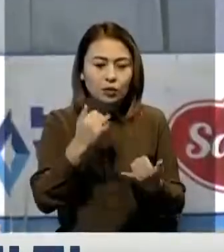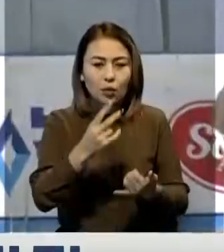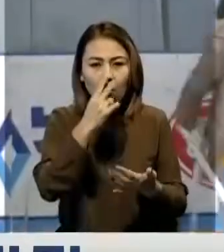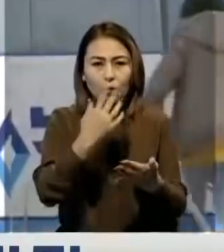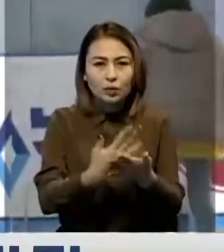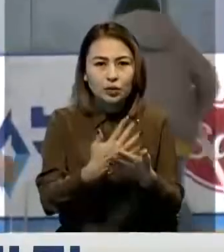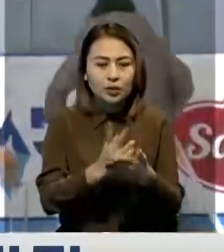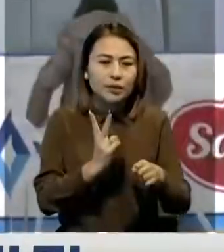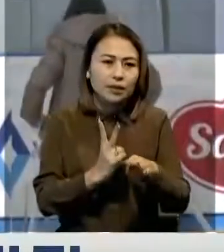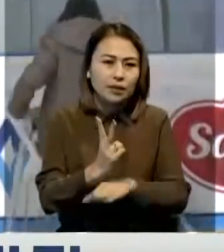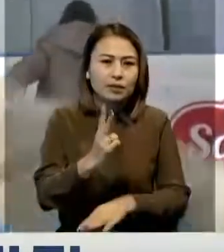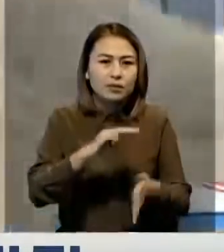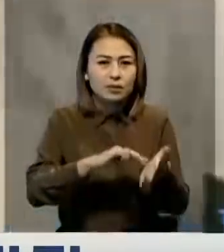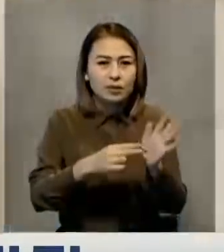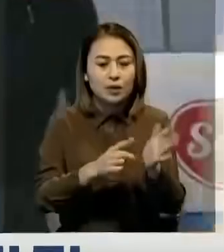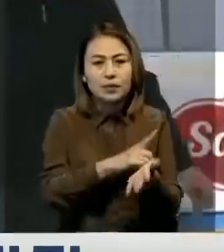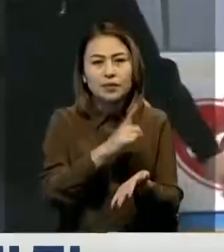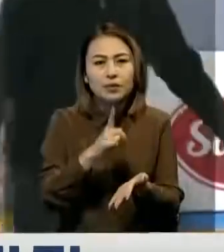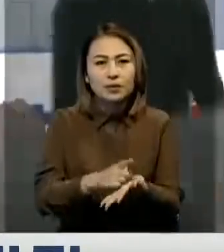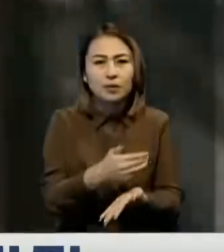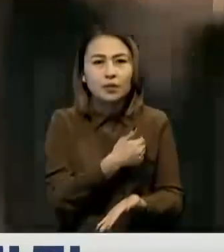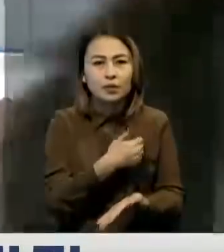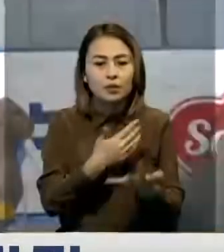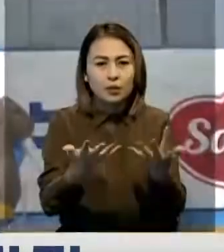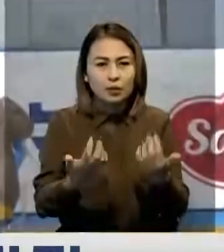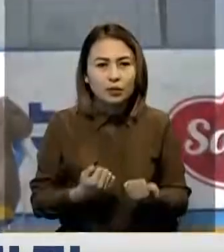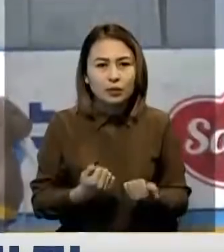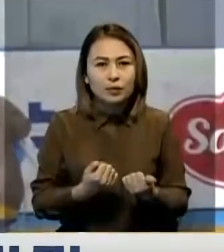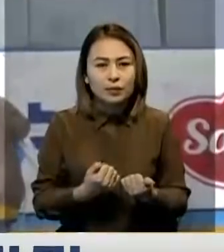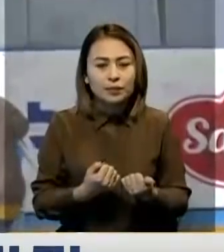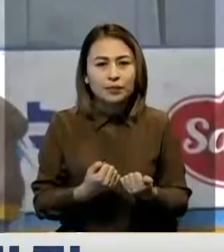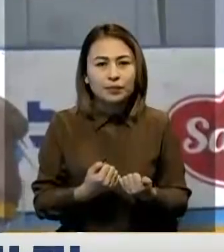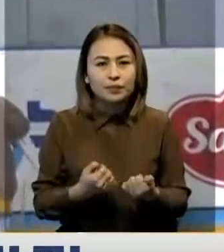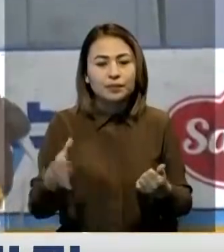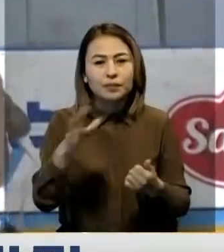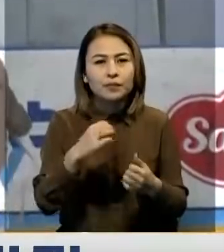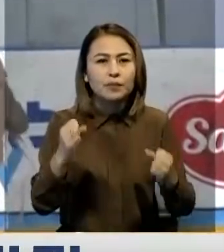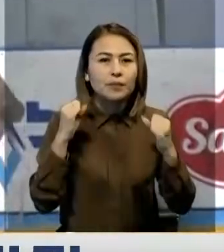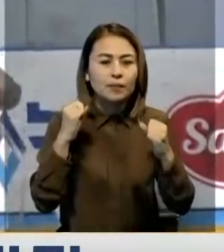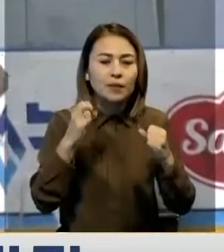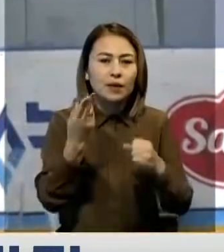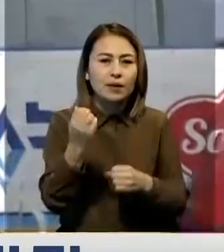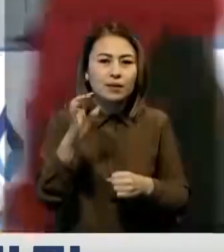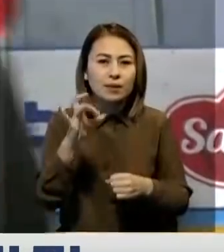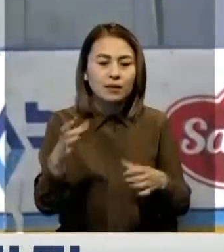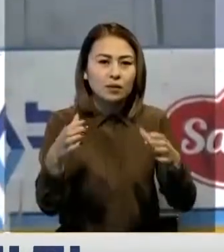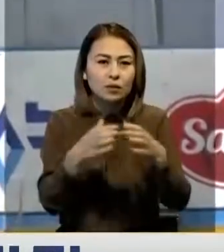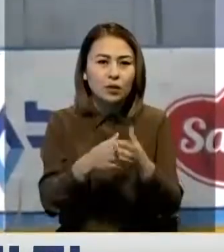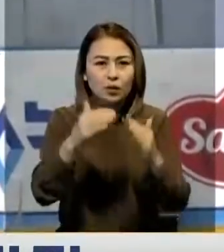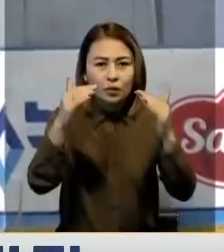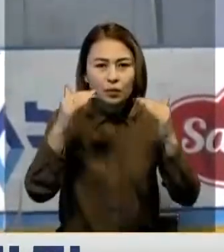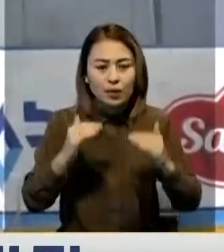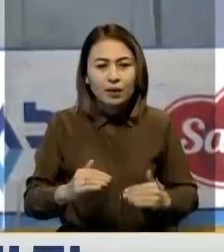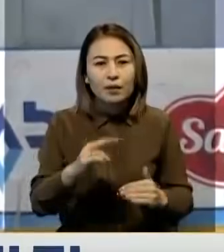көрсеткішті екі еселеу міндеті тұр. Сырдың спортшылары қауымын Қайсар футбол клубының төменгі лигаға түсіп